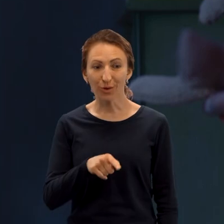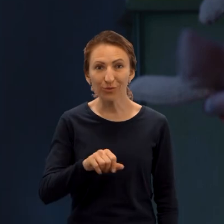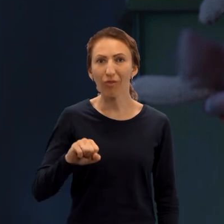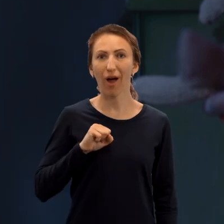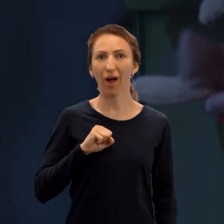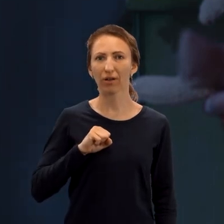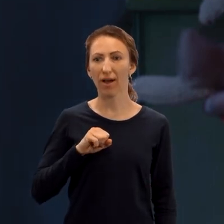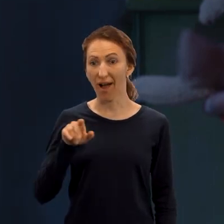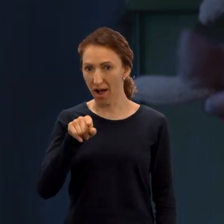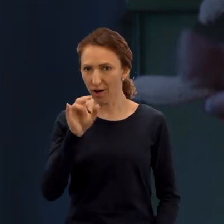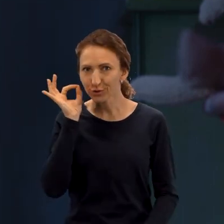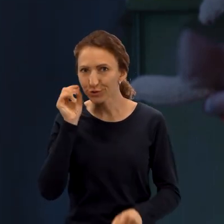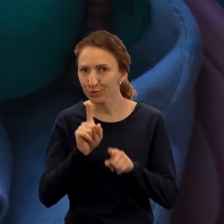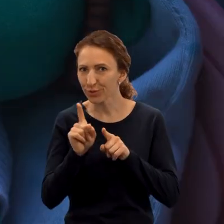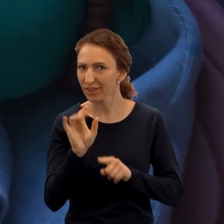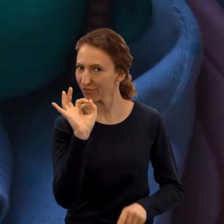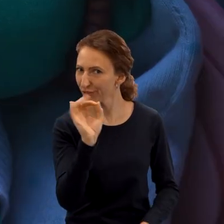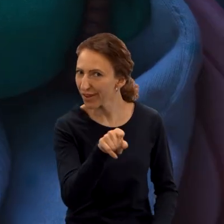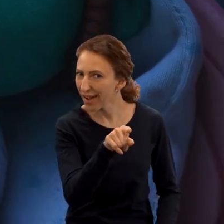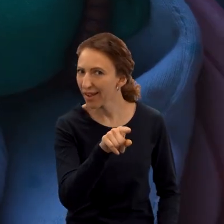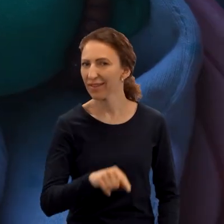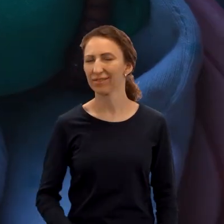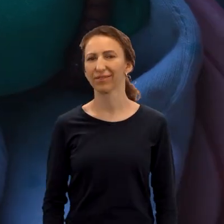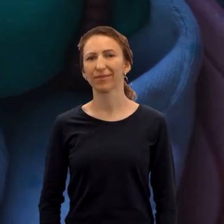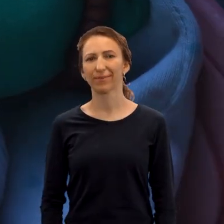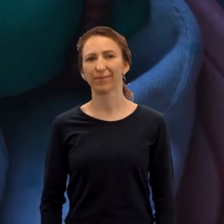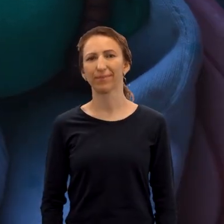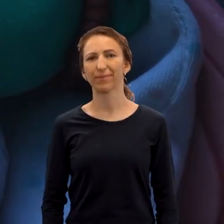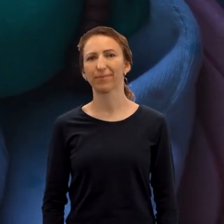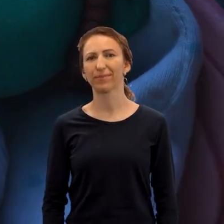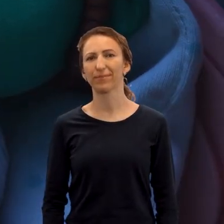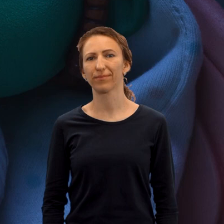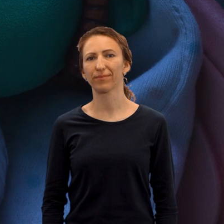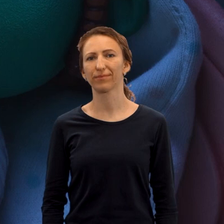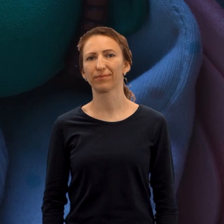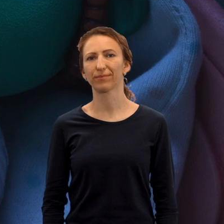Fajnie tutaj. A to pewnie twoja siostrzyczka.